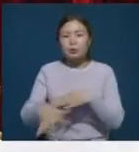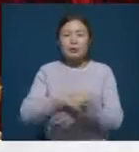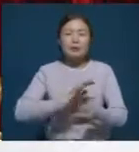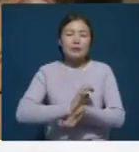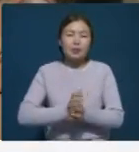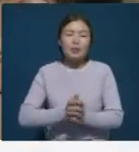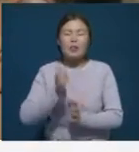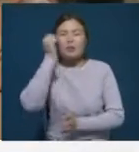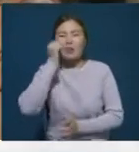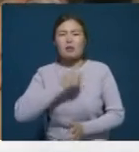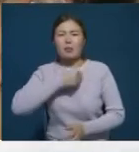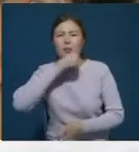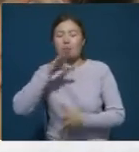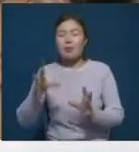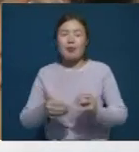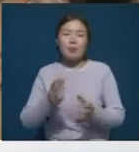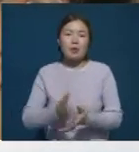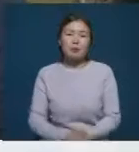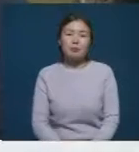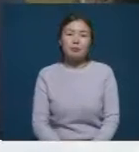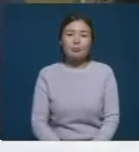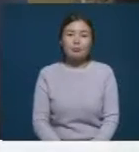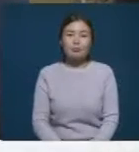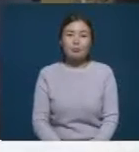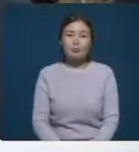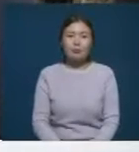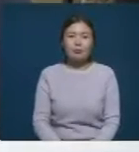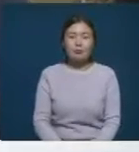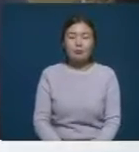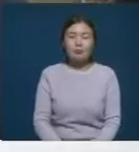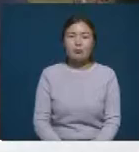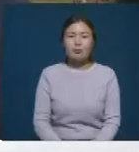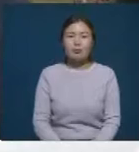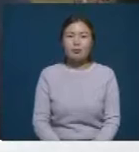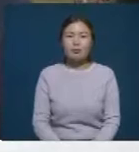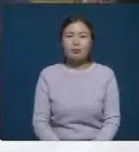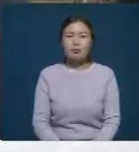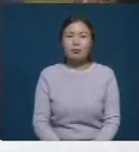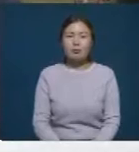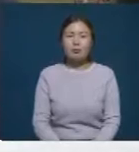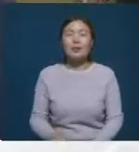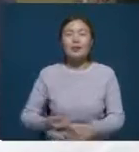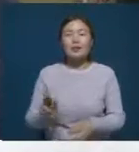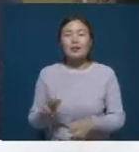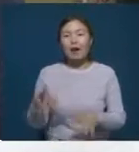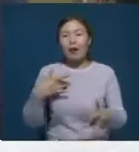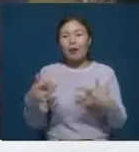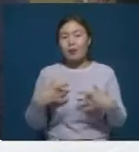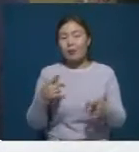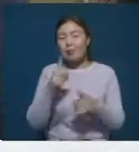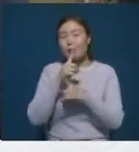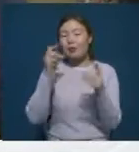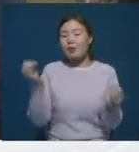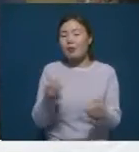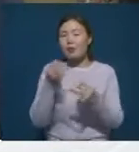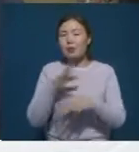еңбектеген баладан еңкейген қарияға дейін жүр. Я под большим впечатлением, мне очень понравилось. Мына концерттен керемет әсер алдым,